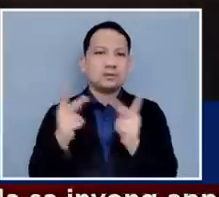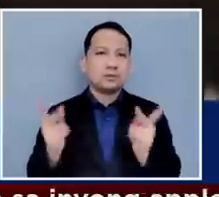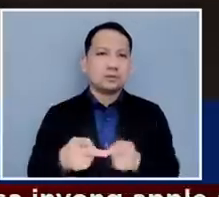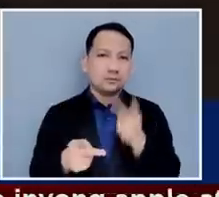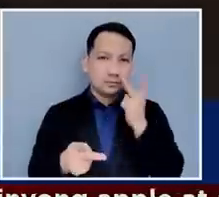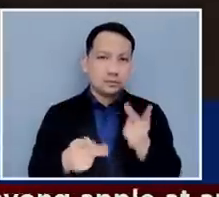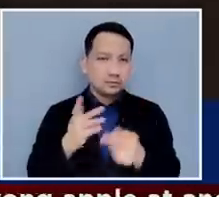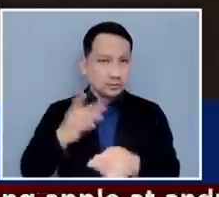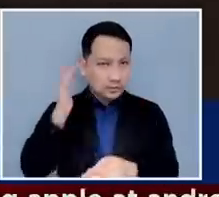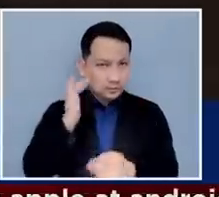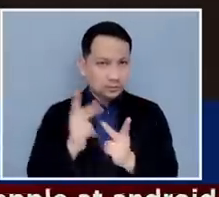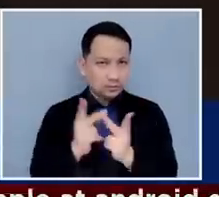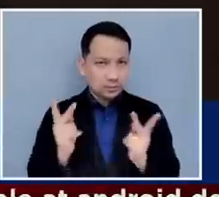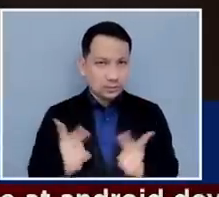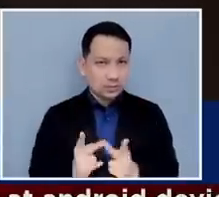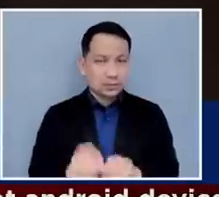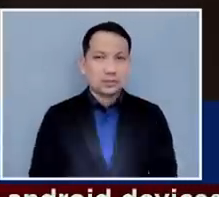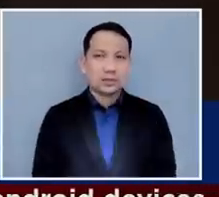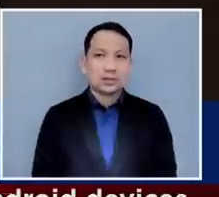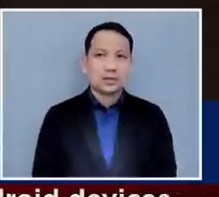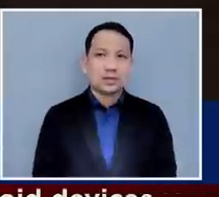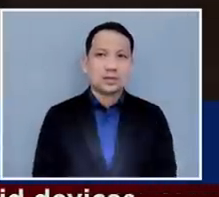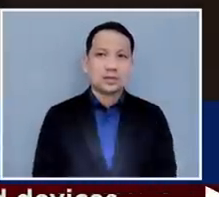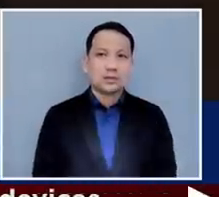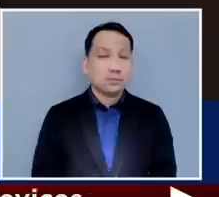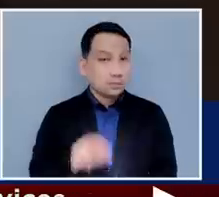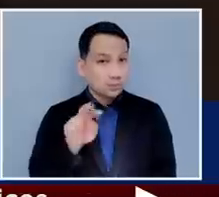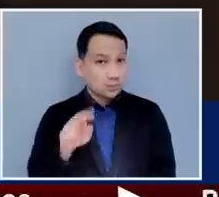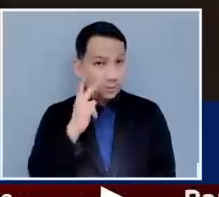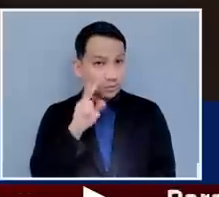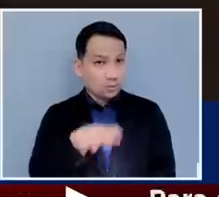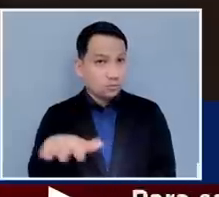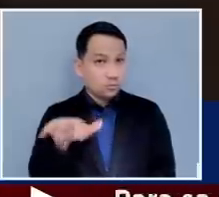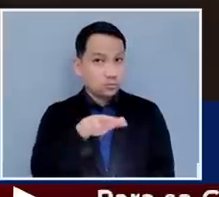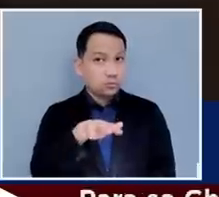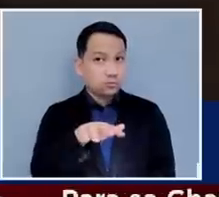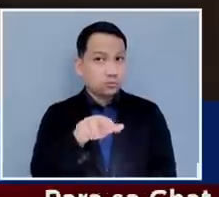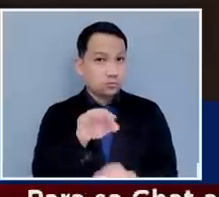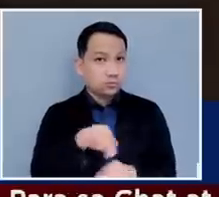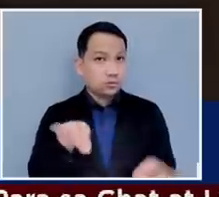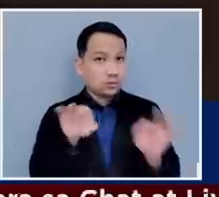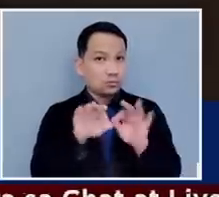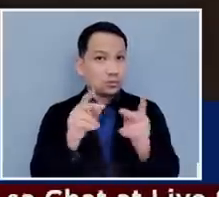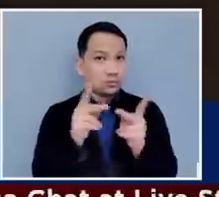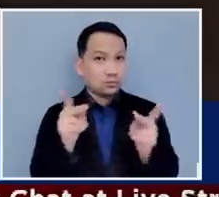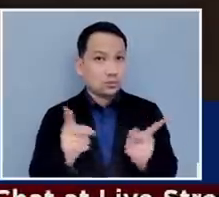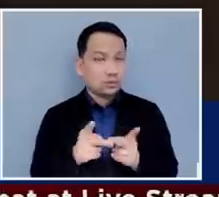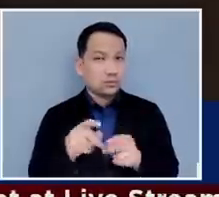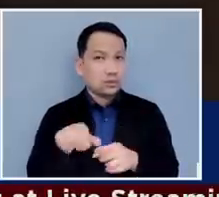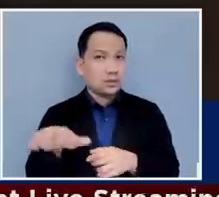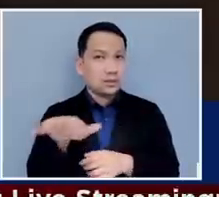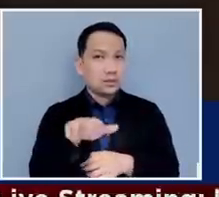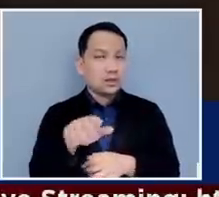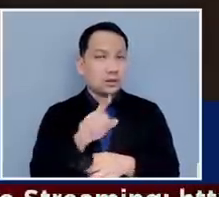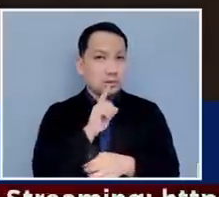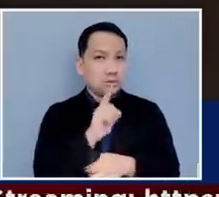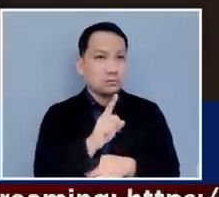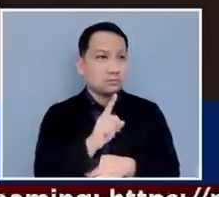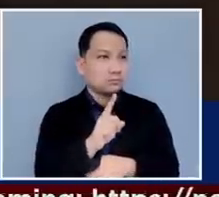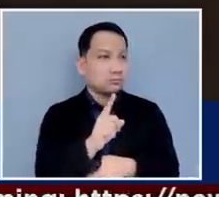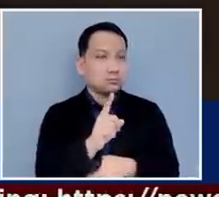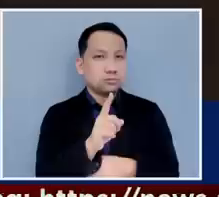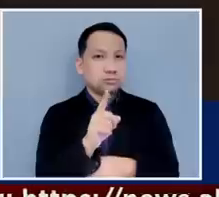napakasensitibo sa, kung titingnan natin sa buong mundo, isa sa pinakamahalagang lugar sa